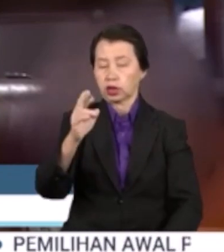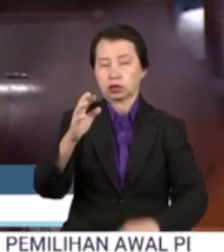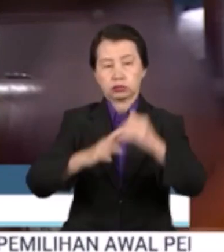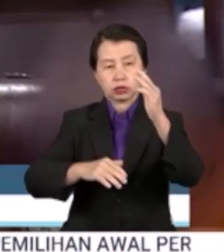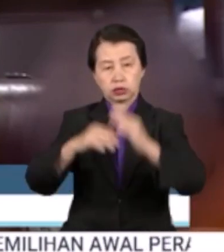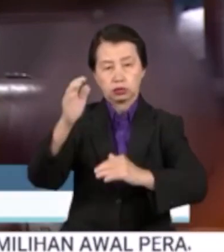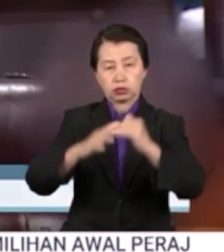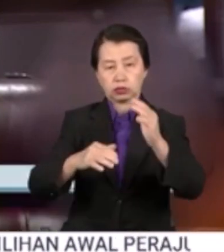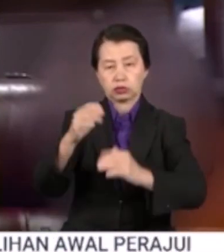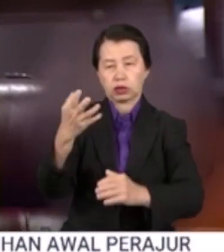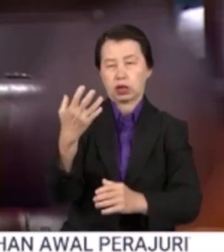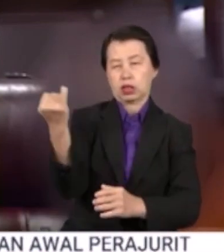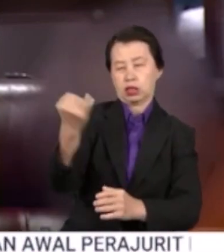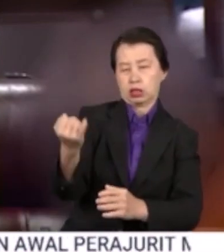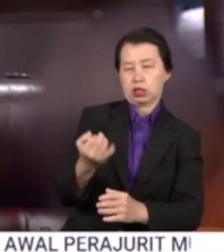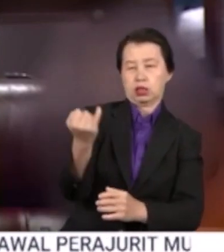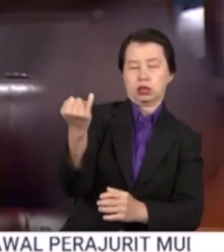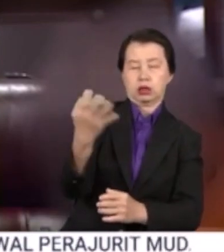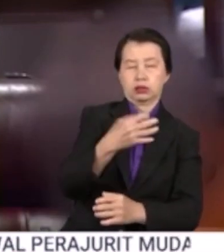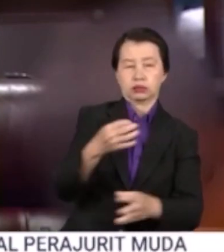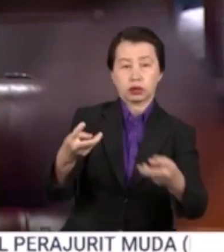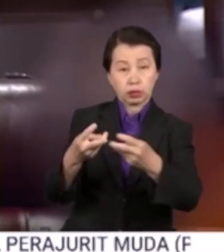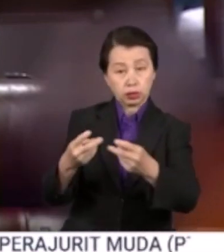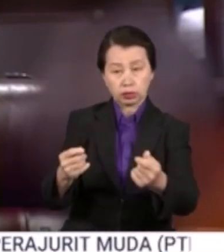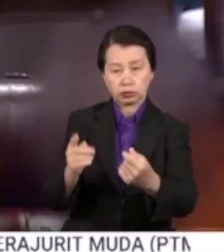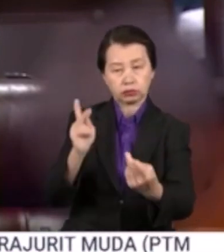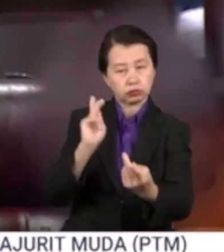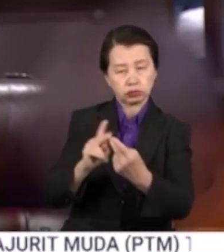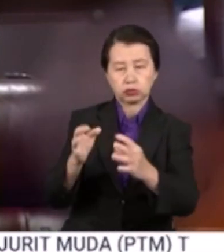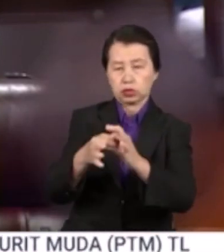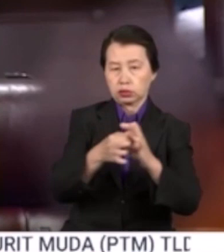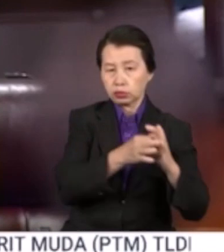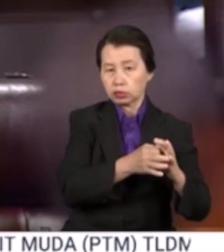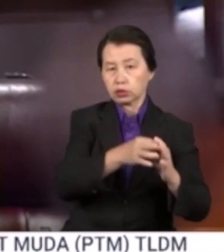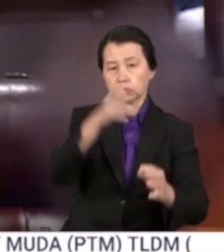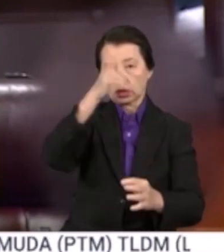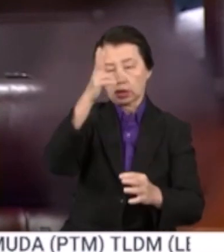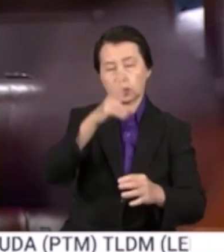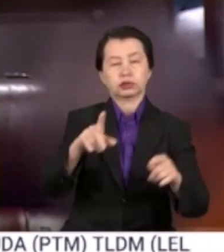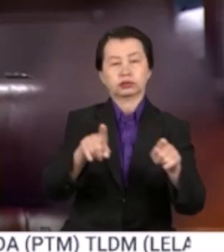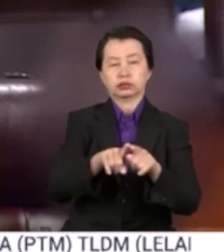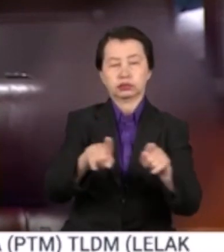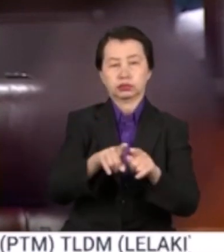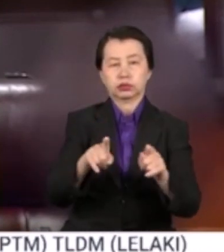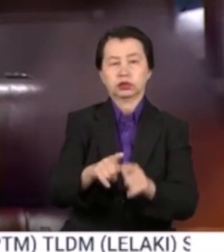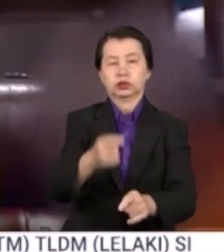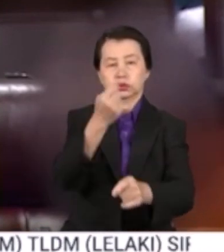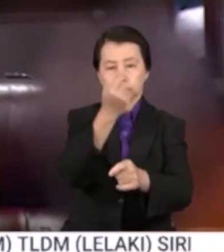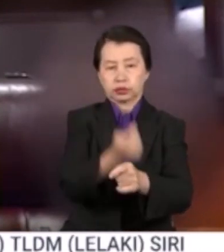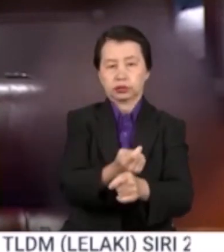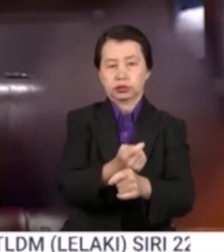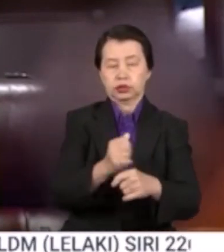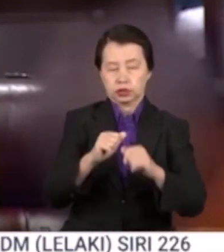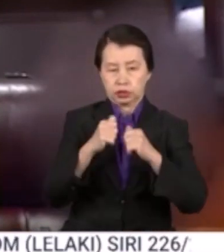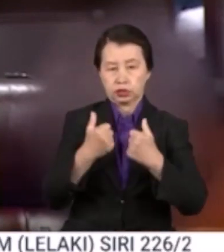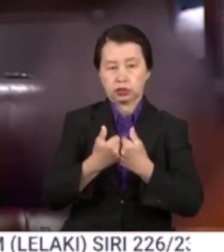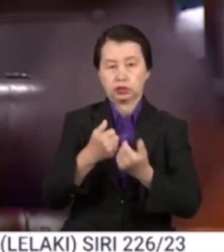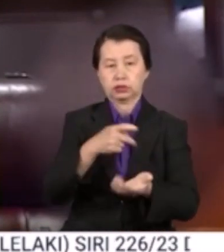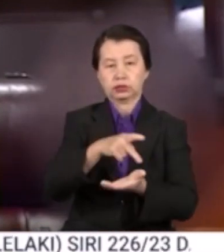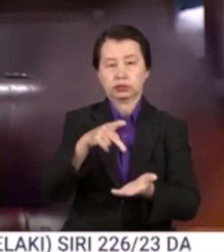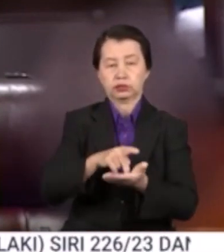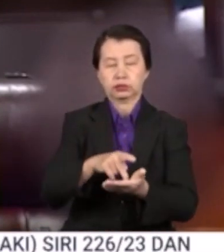bangunan daif yang terlibat dan tanah telah sempurna milik oleh kerajaan sebagaimana yang ditetapkan oleh agency